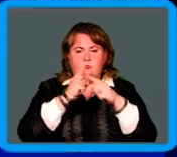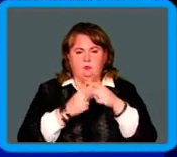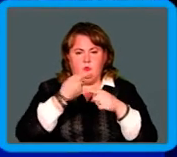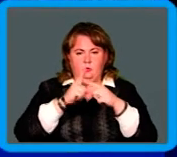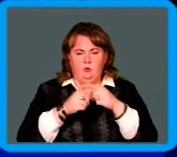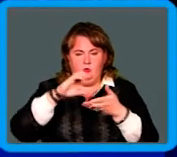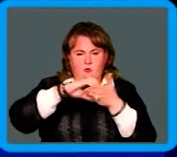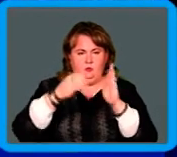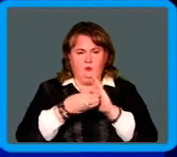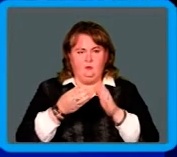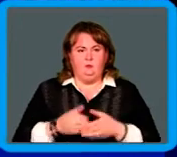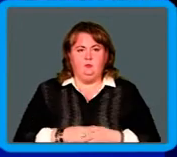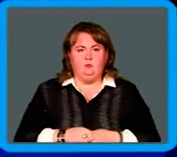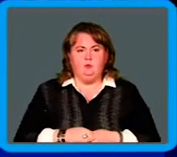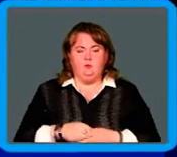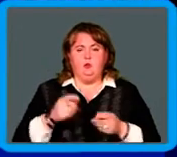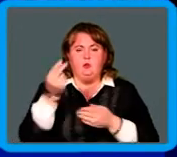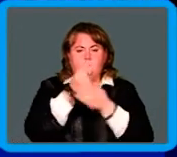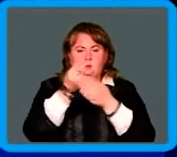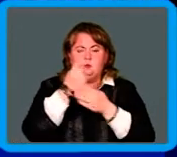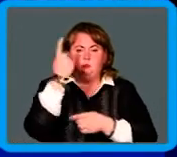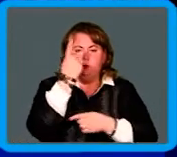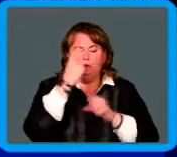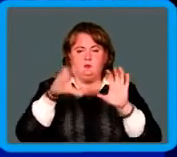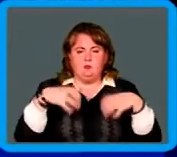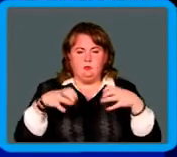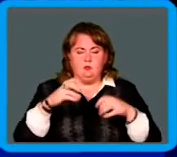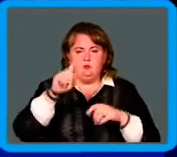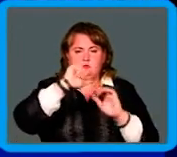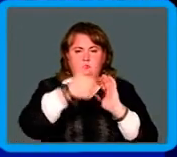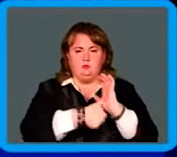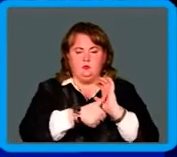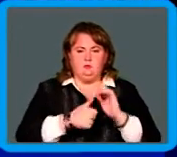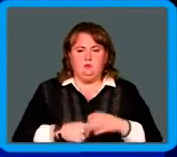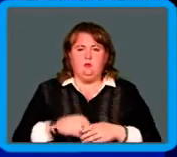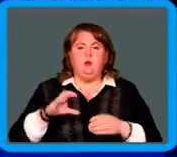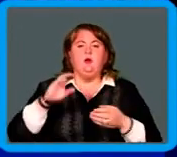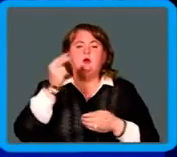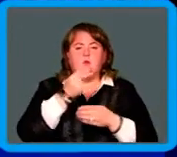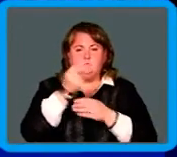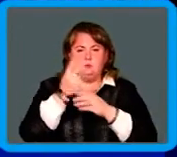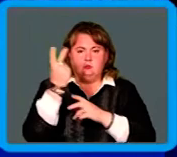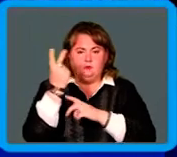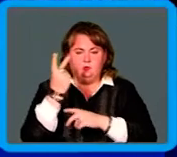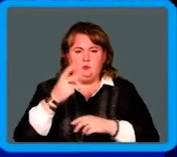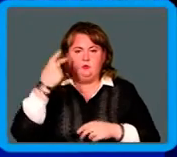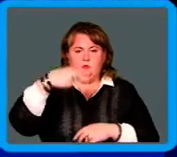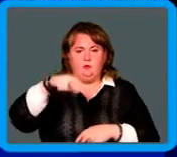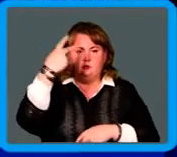в рисунке 1 собачки их 16 а во втором рисунке 23